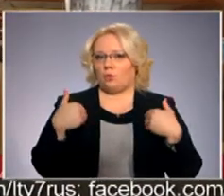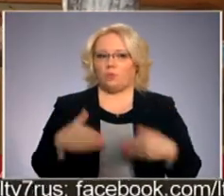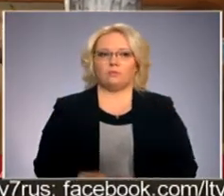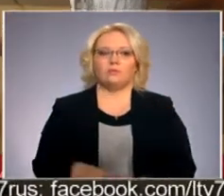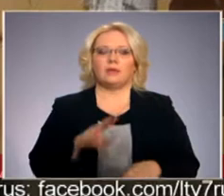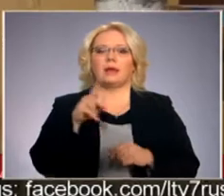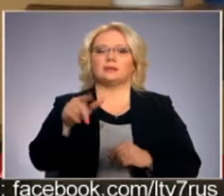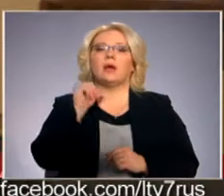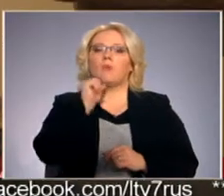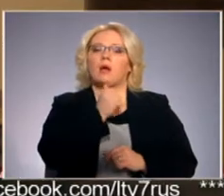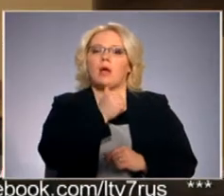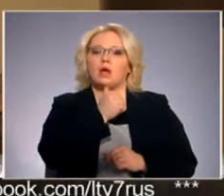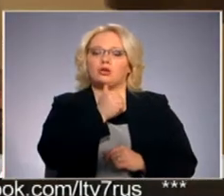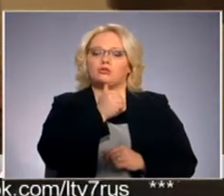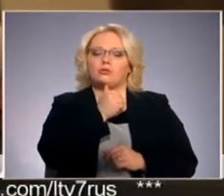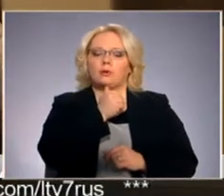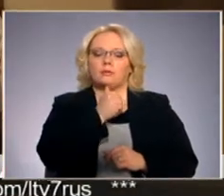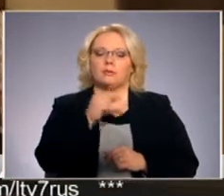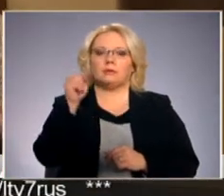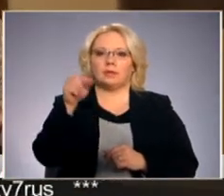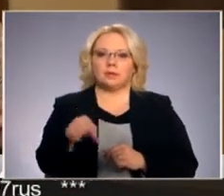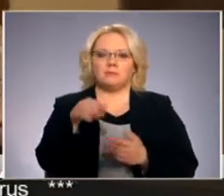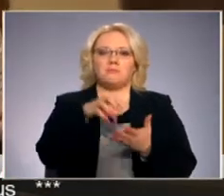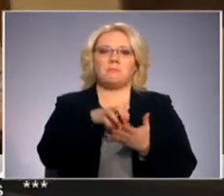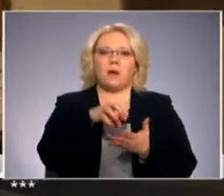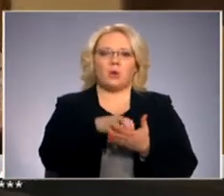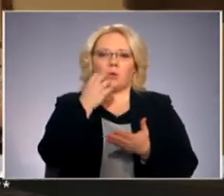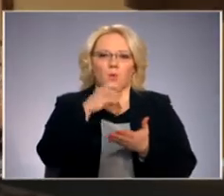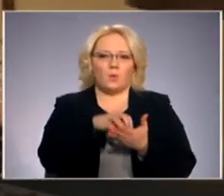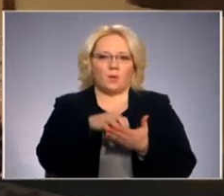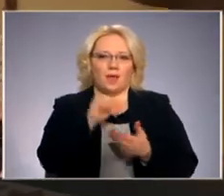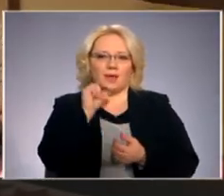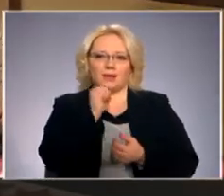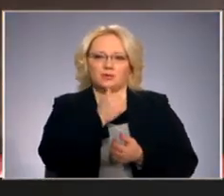tev garšo? Jā. Piparkūka garšo?